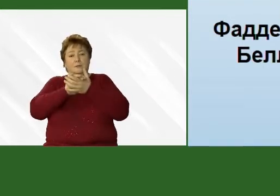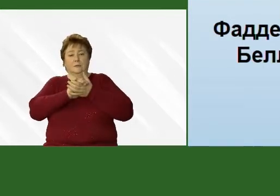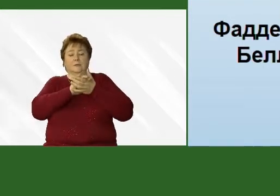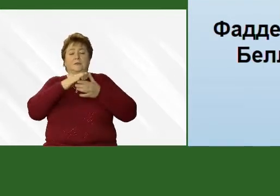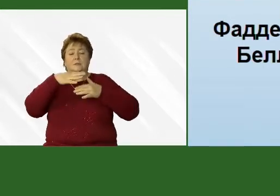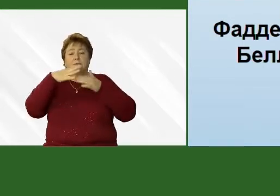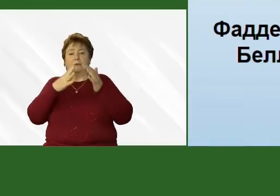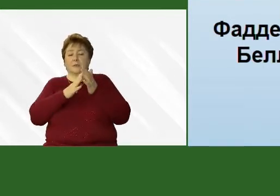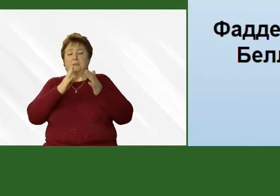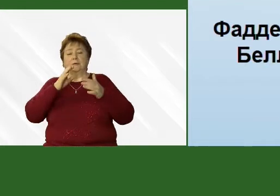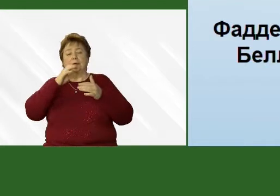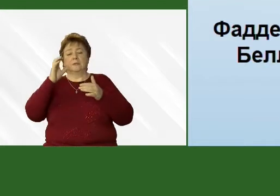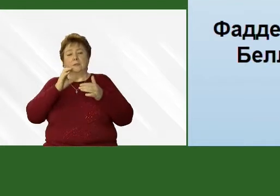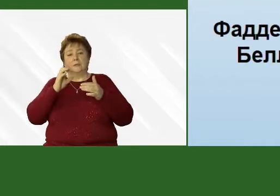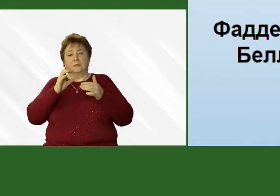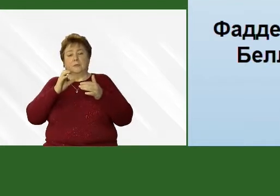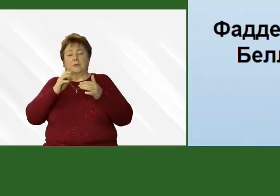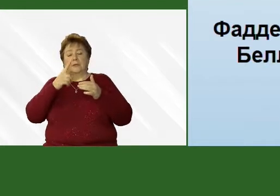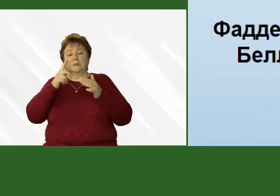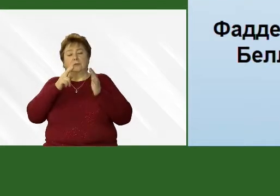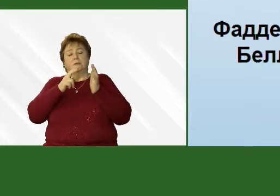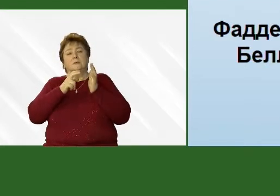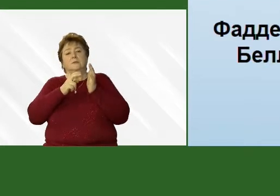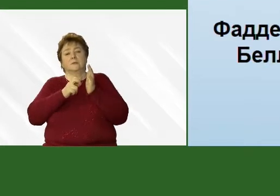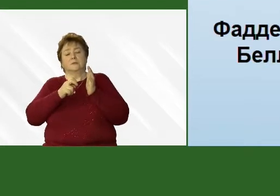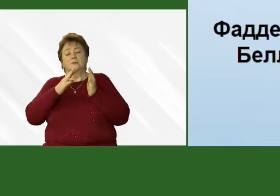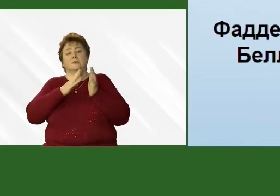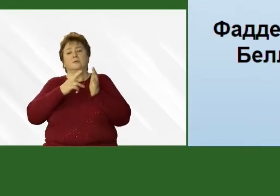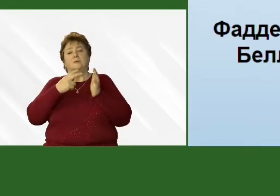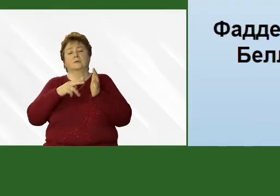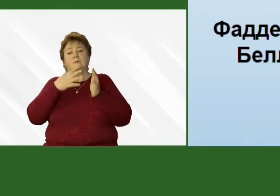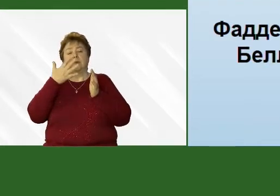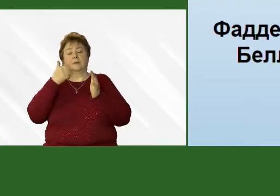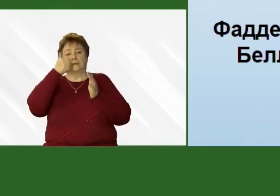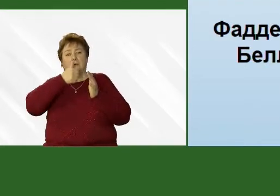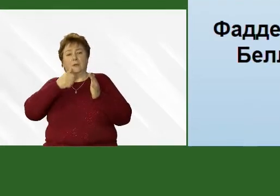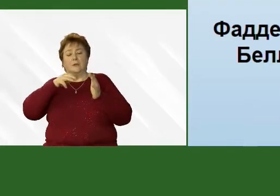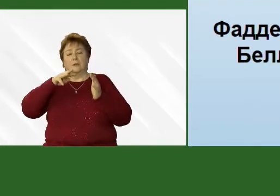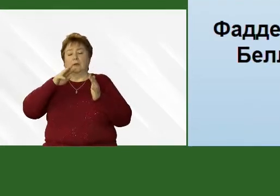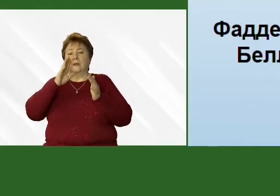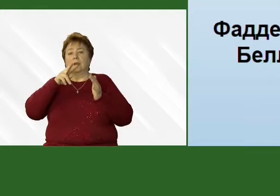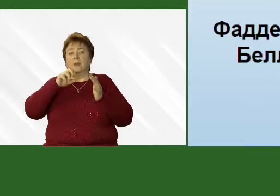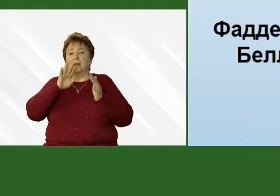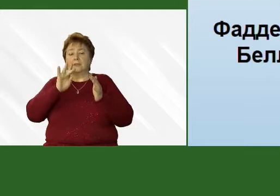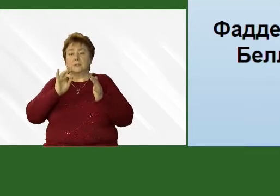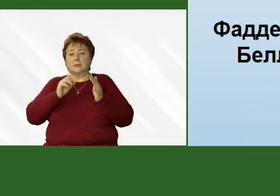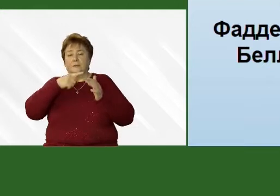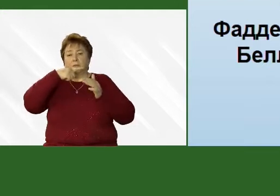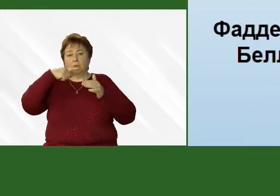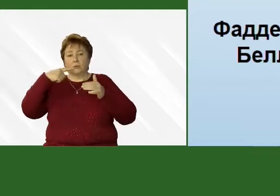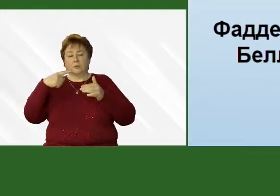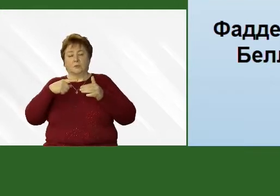с 19 сентября 1845 года. Михаил Петрович Лазарев,